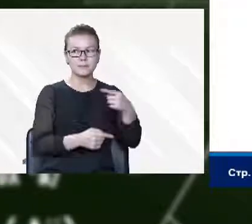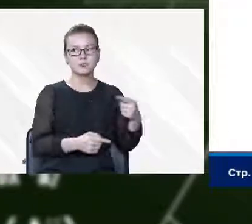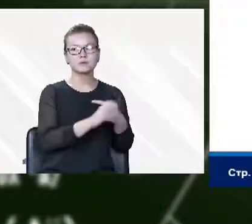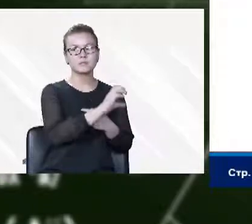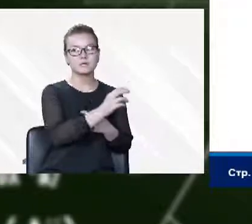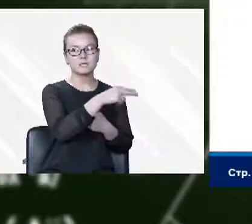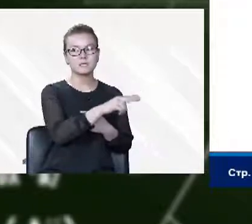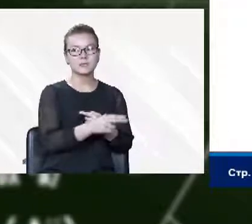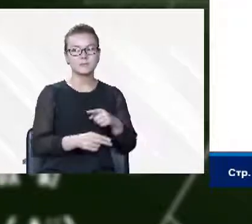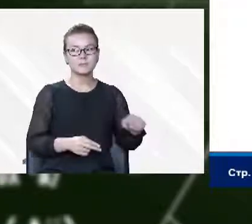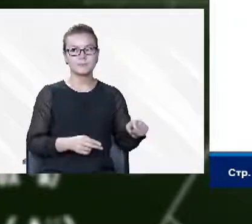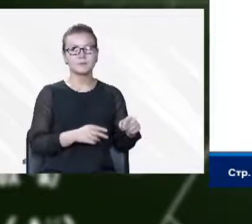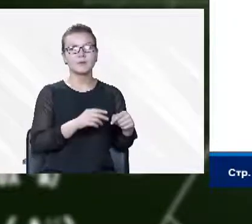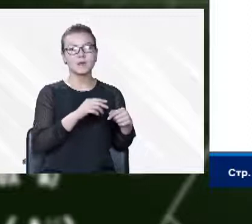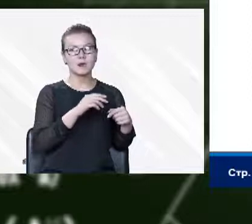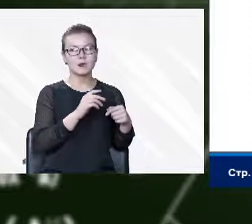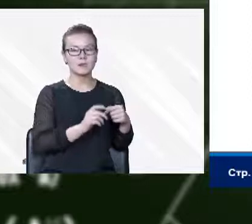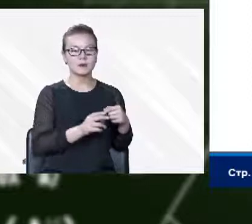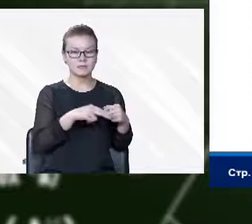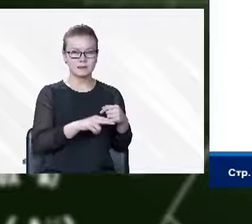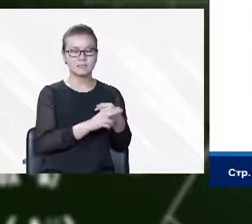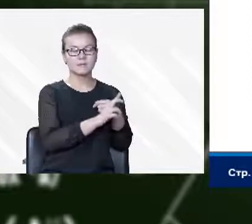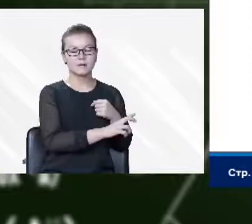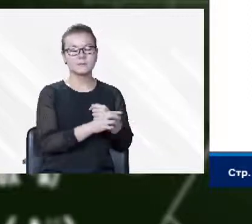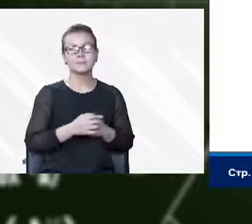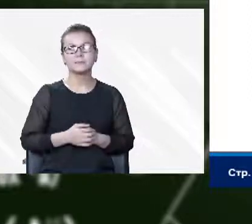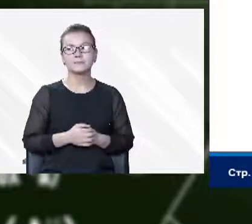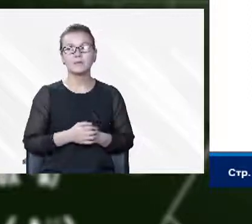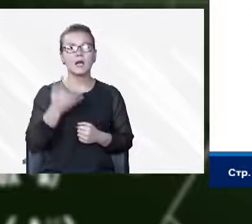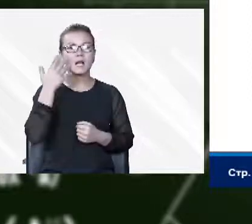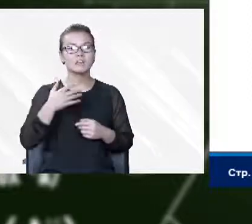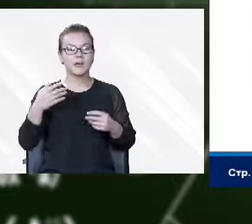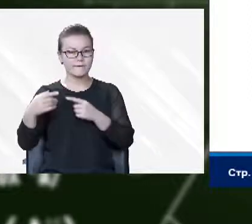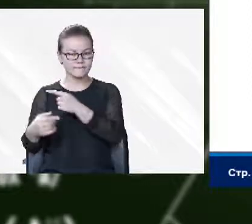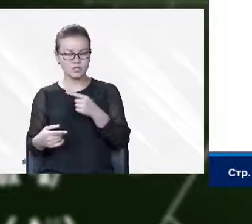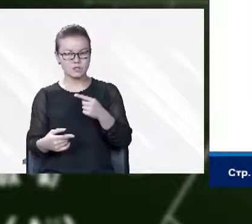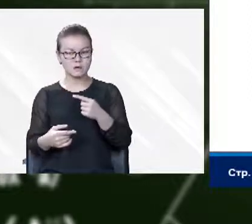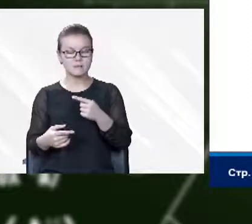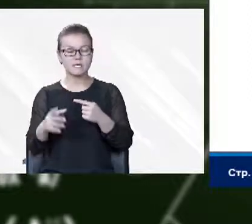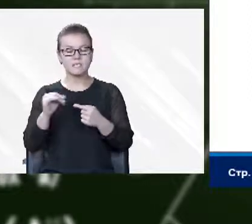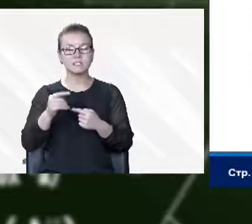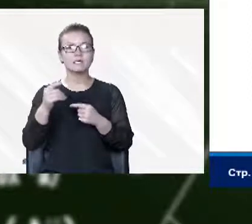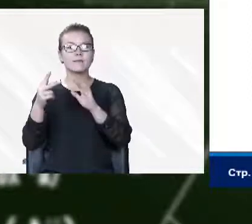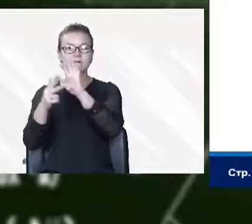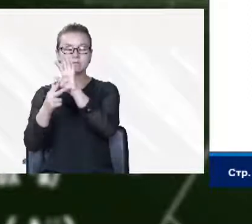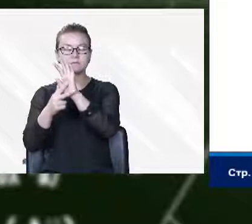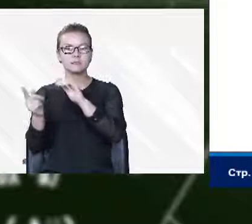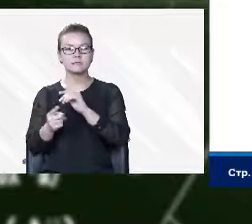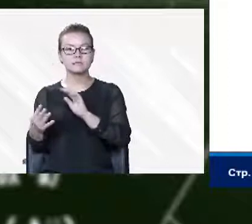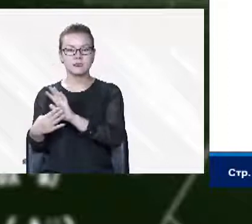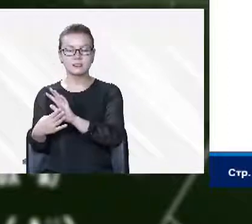d. Допустим, при вычитании из 8 девятых, 5